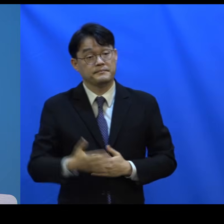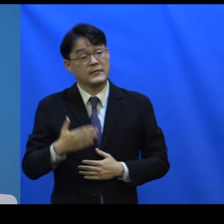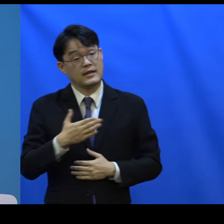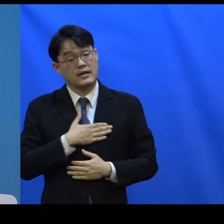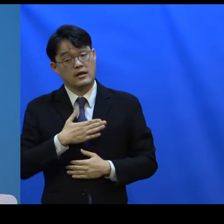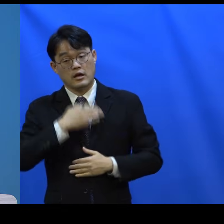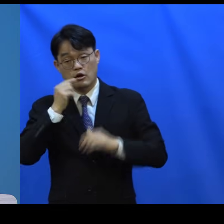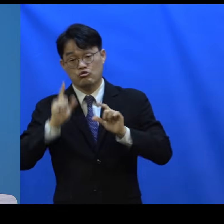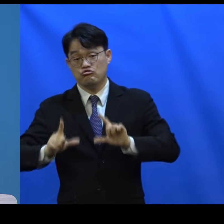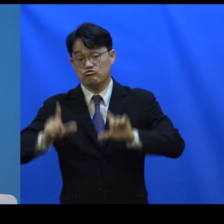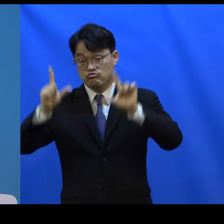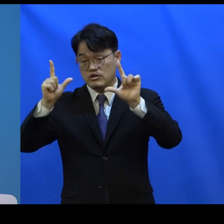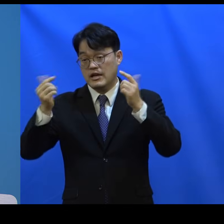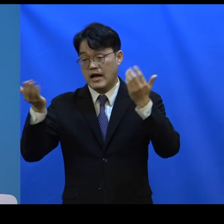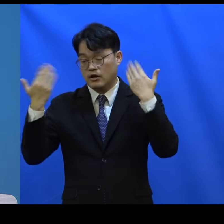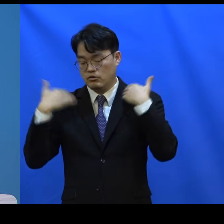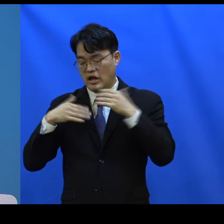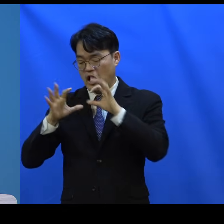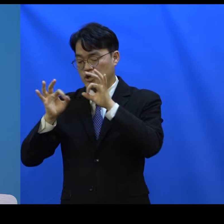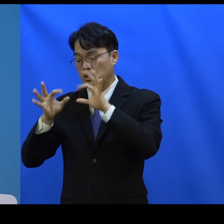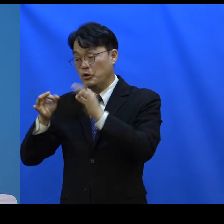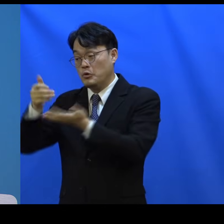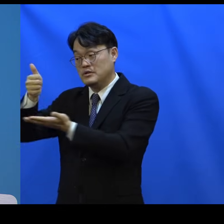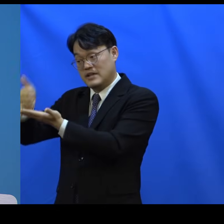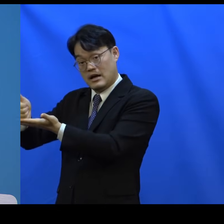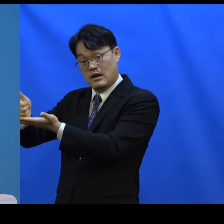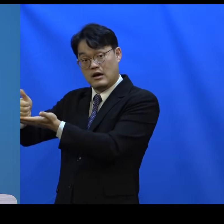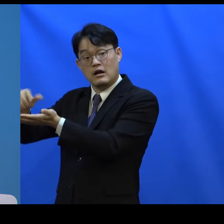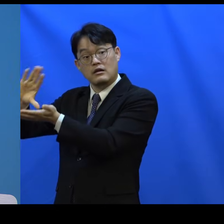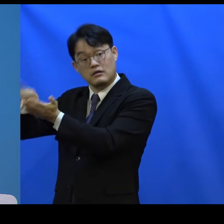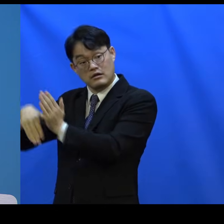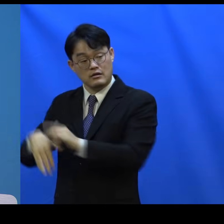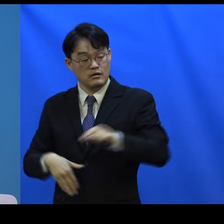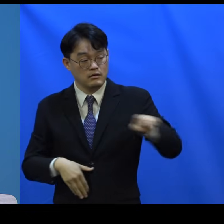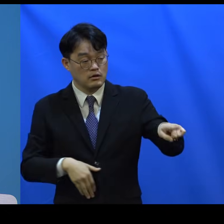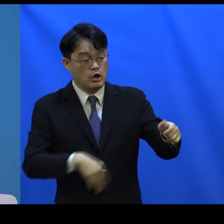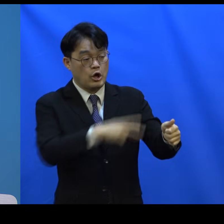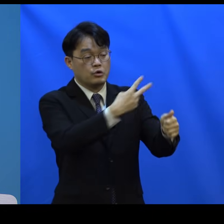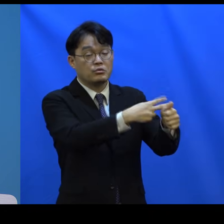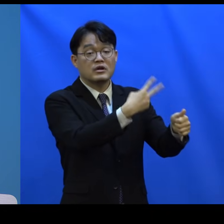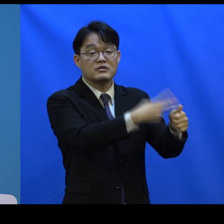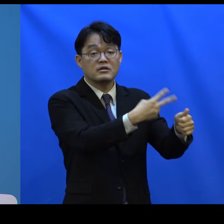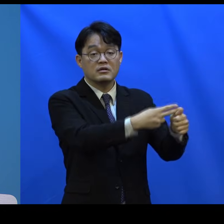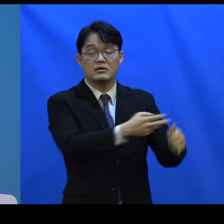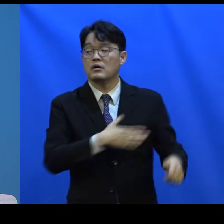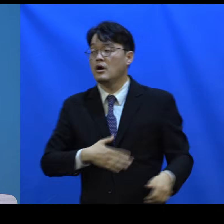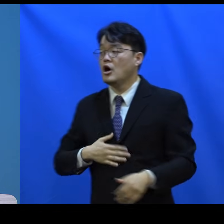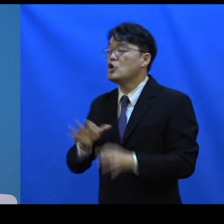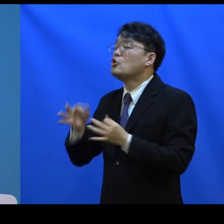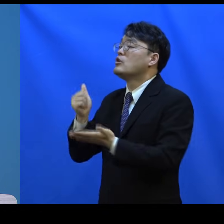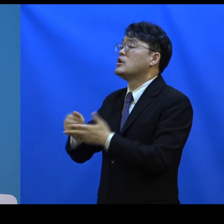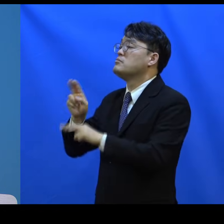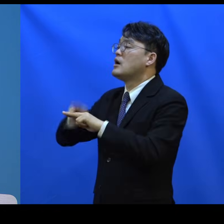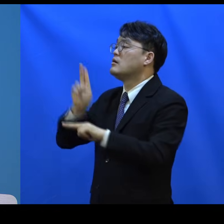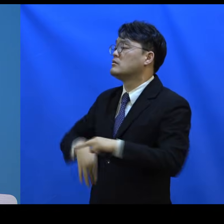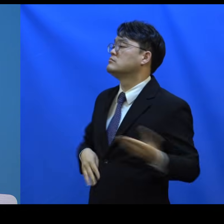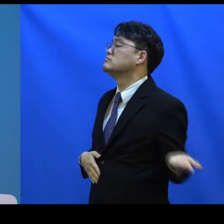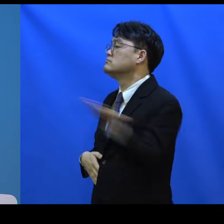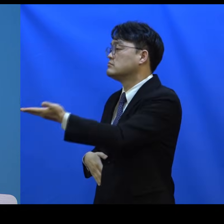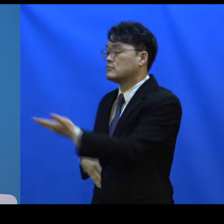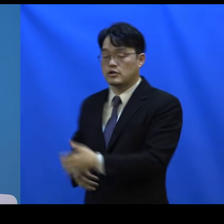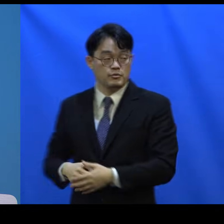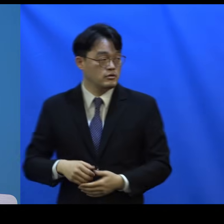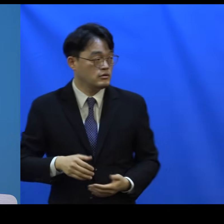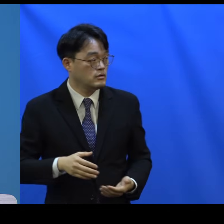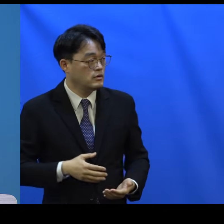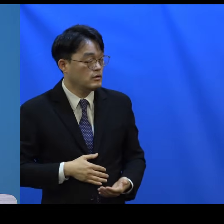전 교육 교사들 막 사표 내면요 금방 받아줘요. 나는 뭐 힘들어하는데 뭐 기도하고 결정하셨죠.